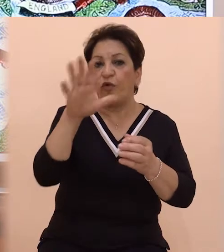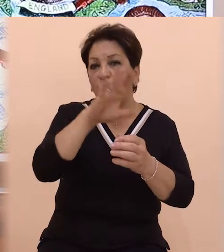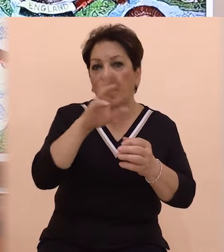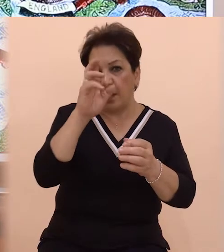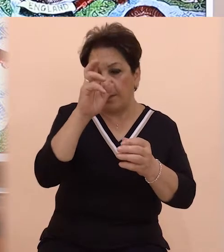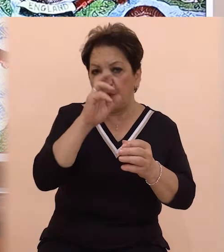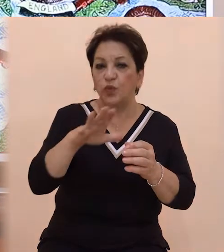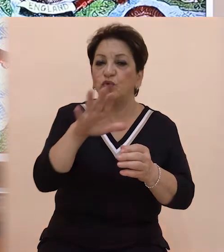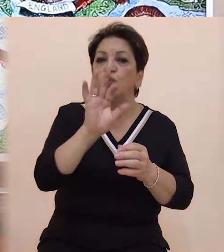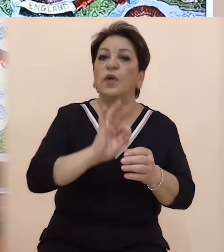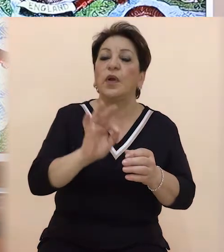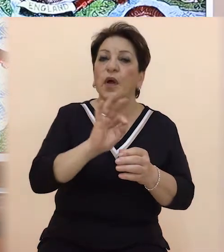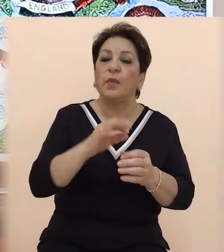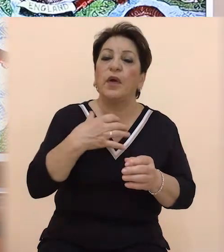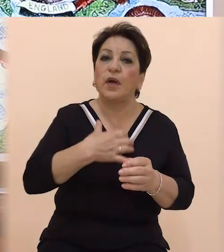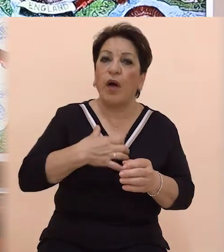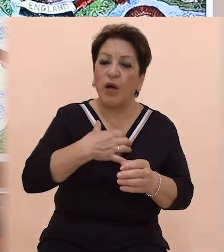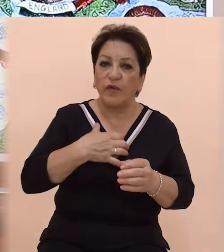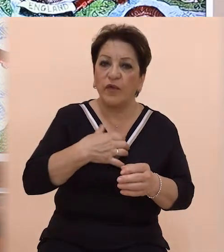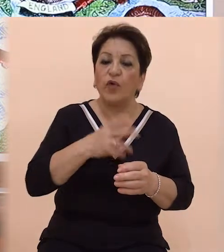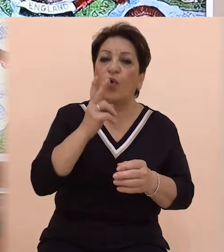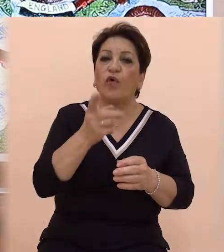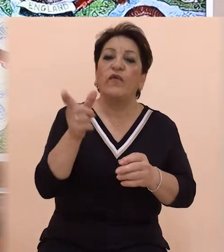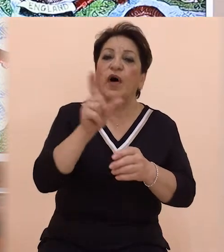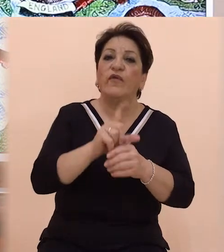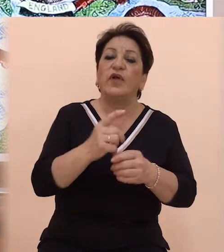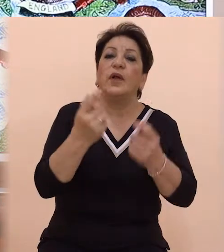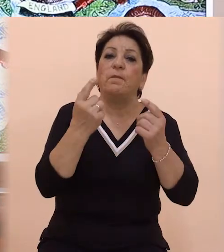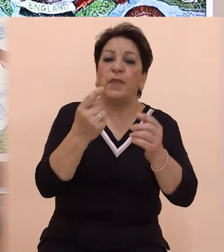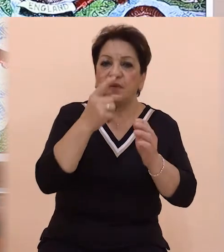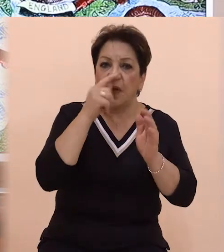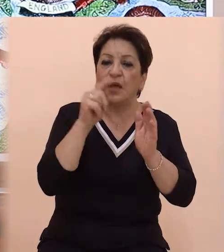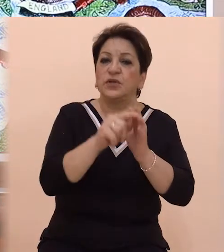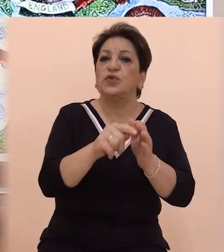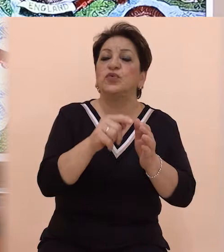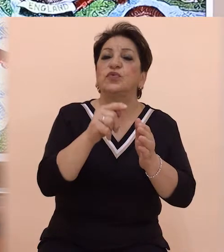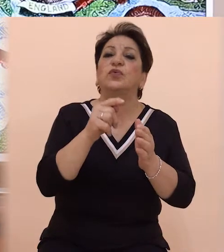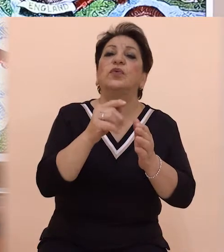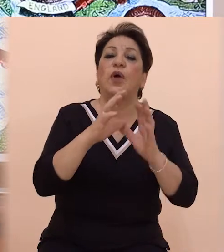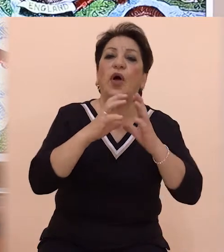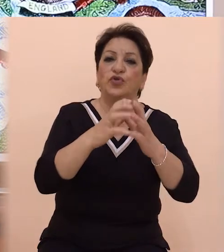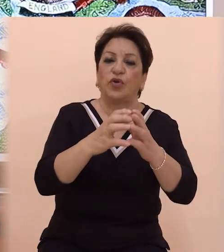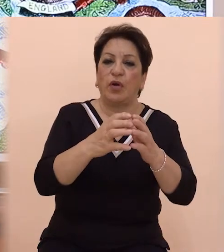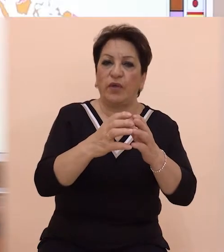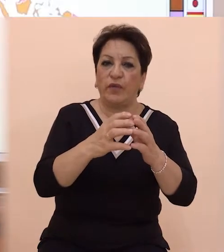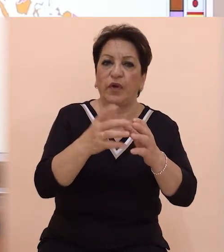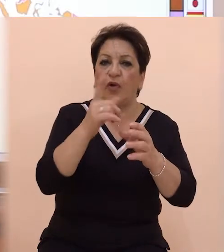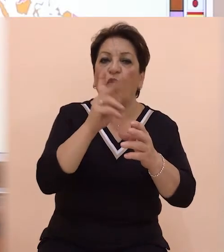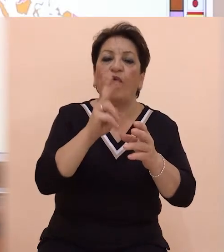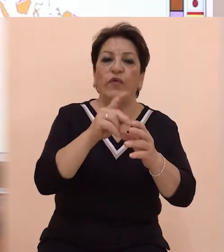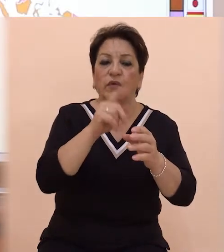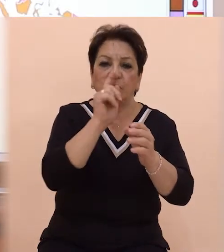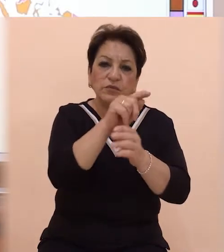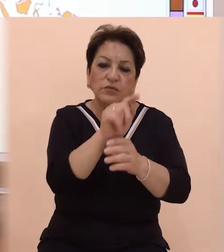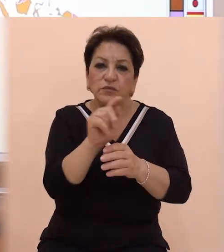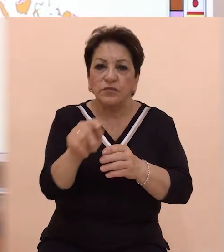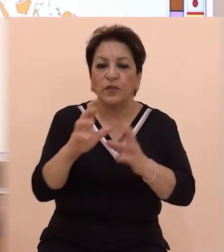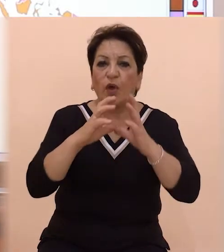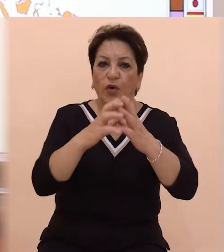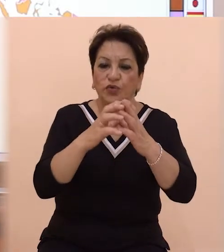երտերությունների համար, թե ով ավելի մեծ ազդեցություն կունենա աշխարի վրա։